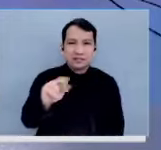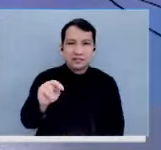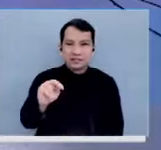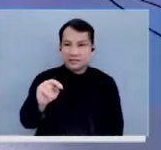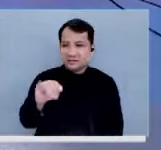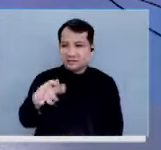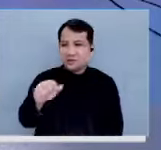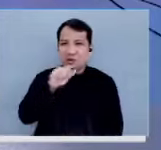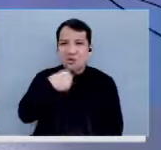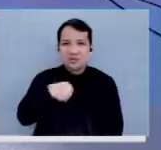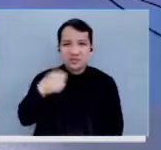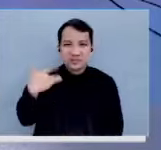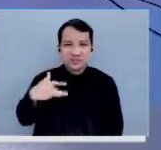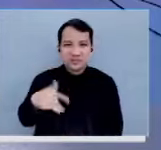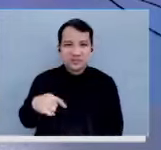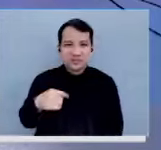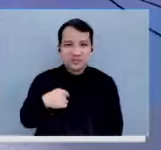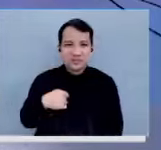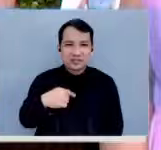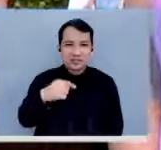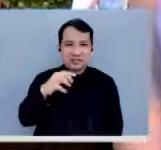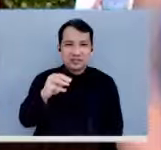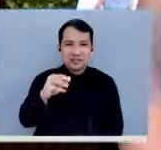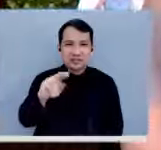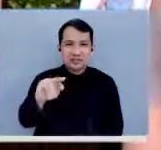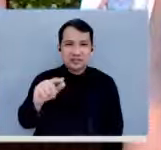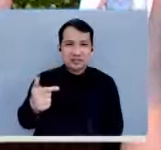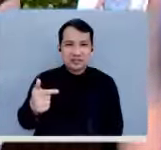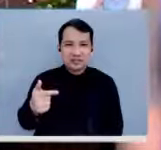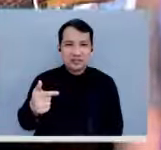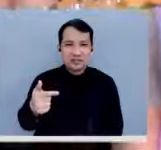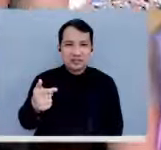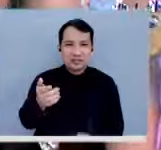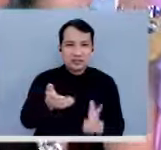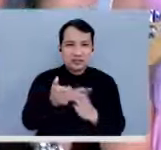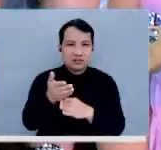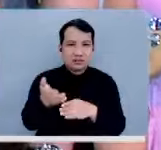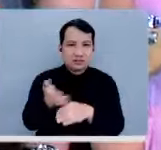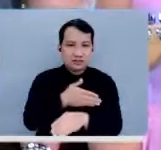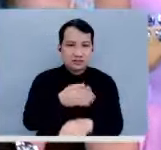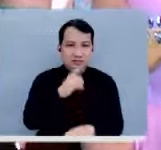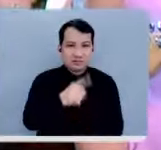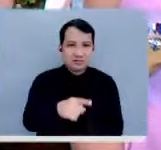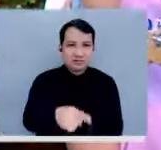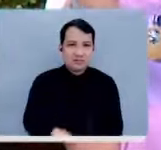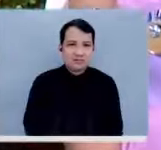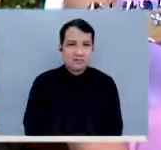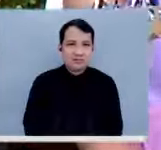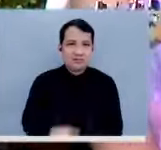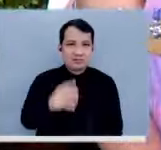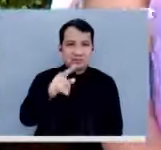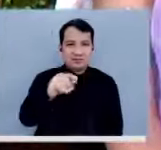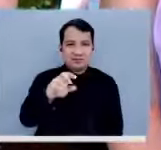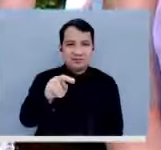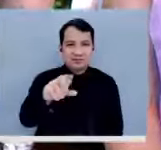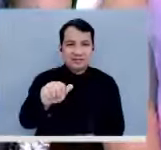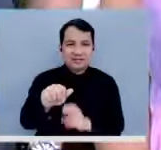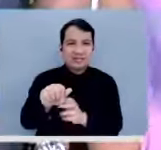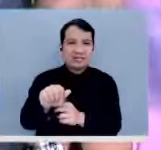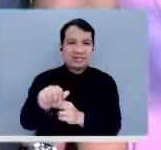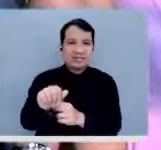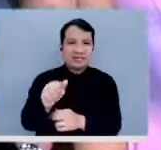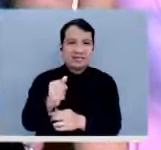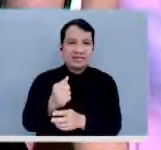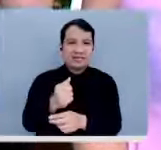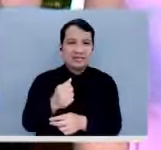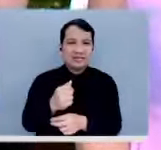Pero ako kasi manang ako. So, manang through and through ako. Ikaw din, ayan o, si Martina dito. Pero ito,